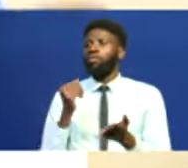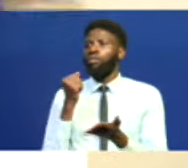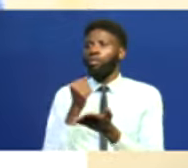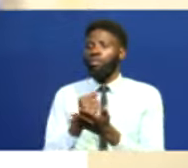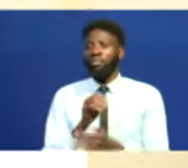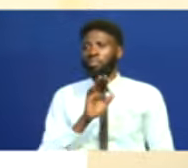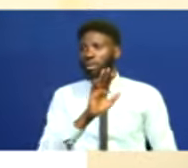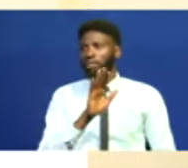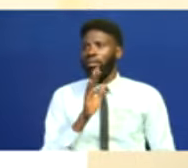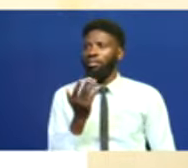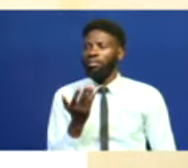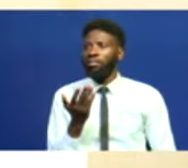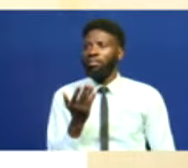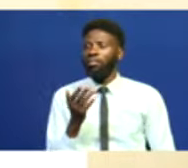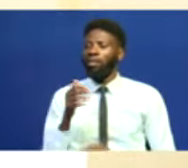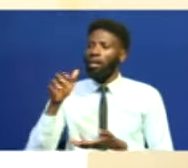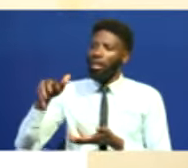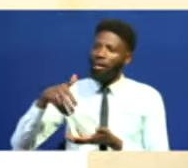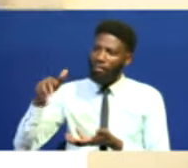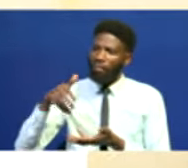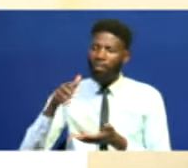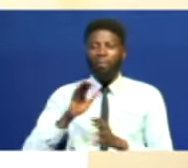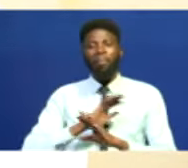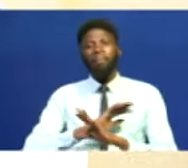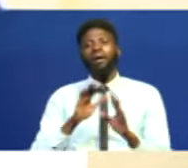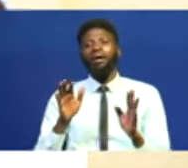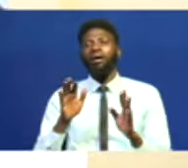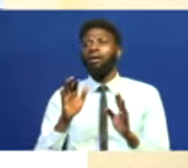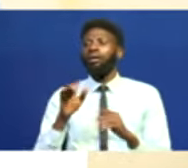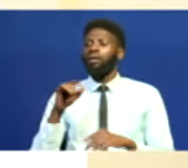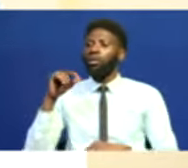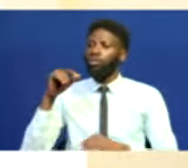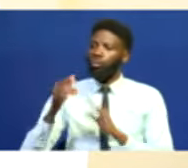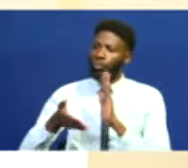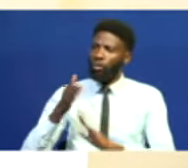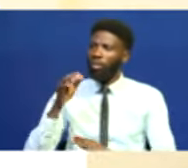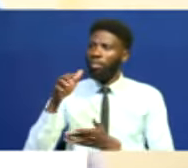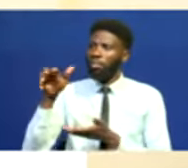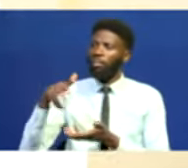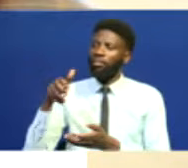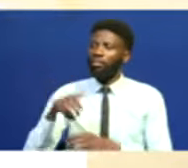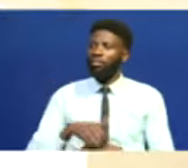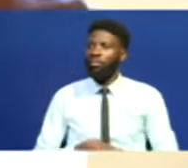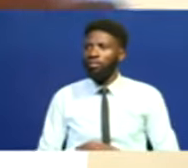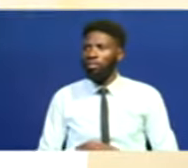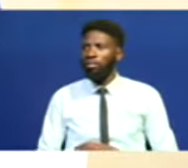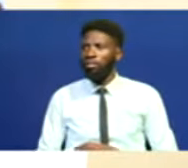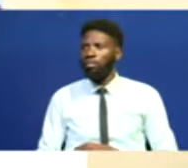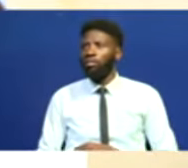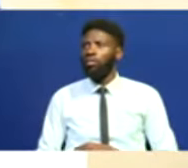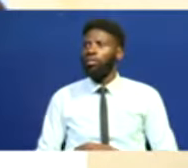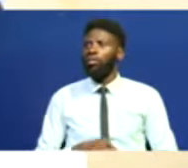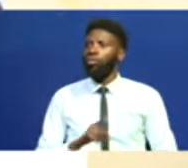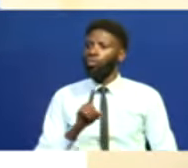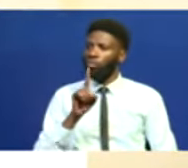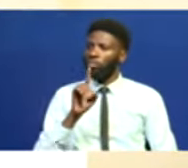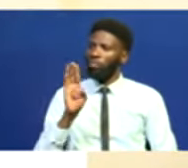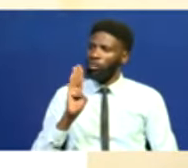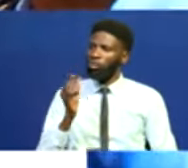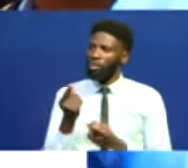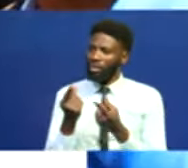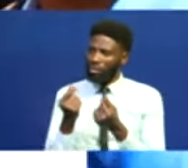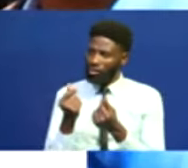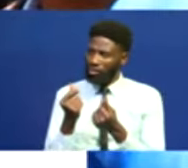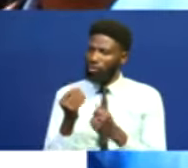Shamba yao ni naivasi. Sindiyo? 1 million tano. Kwa siku wanatumia 1 million shillings kwa